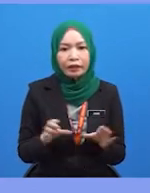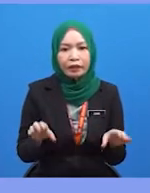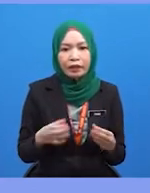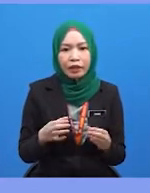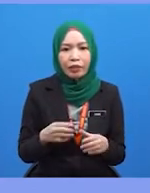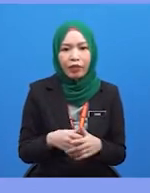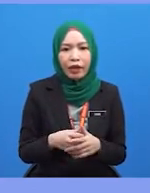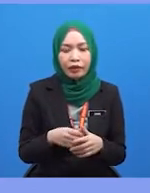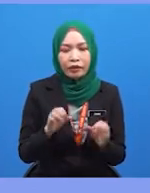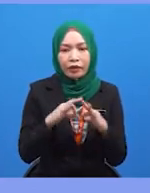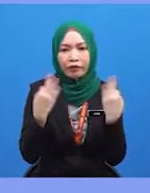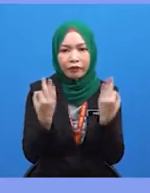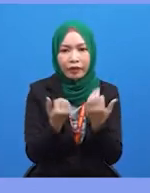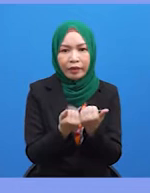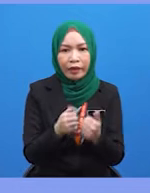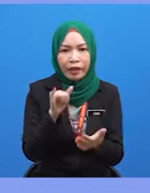syarikat itu sendiri.